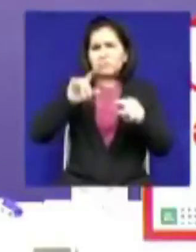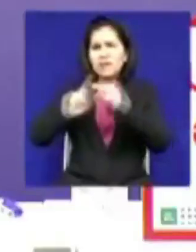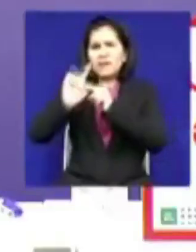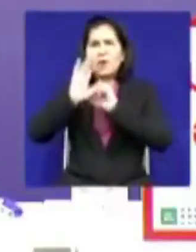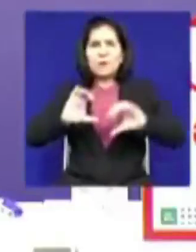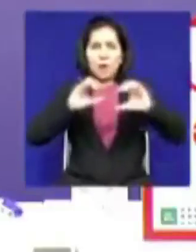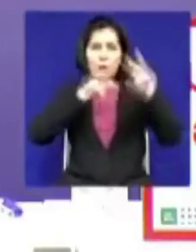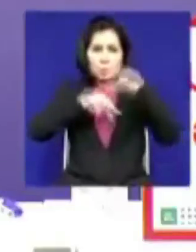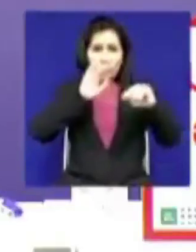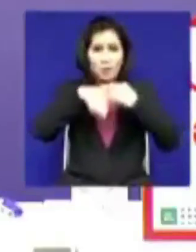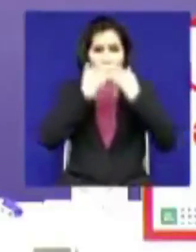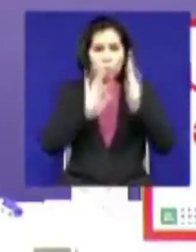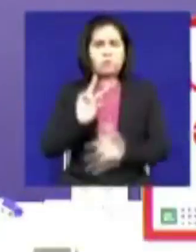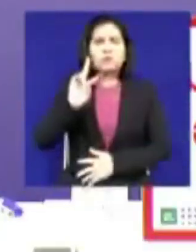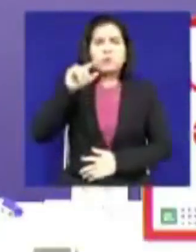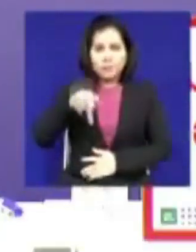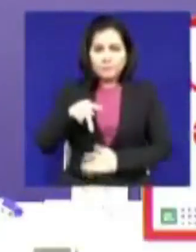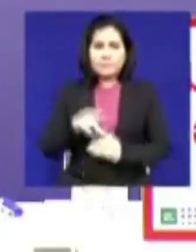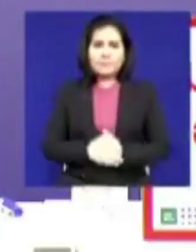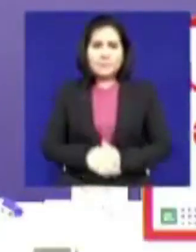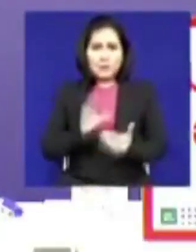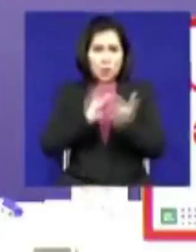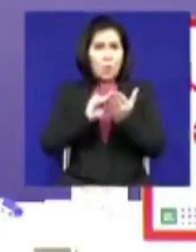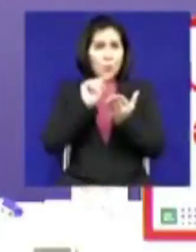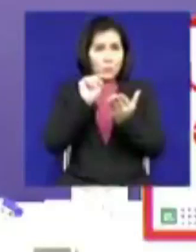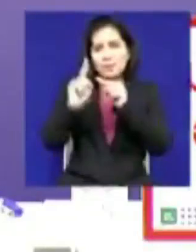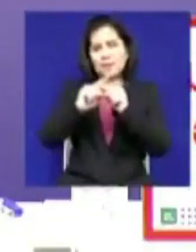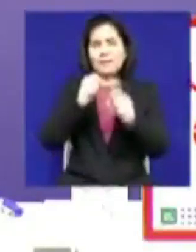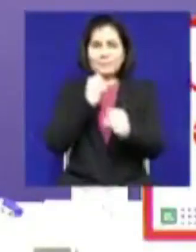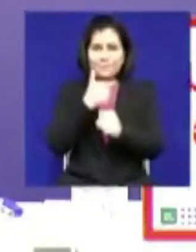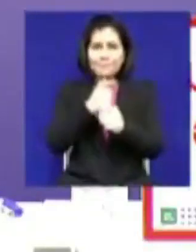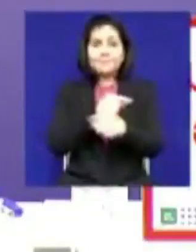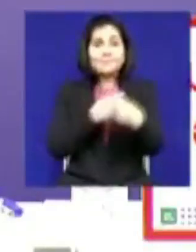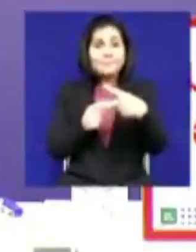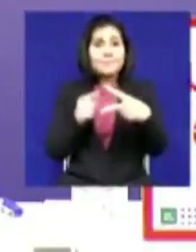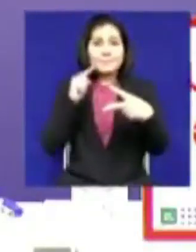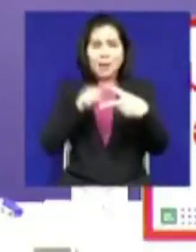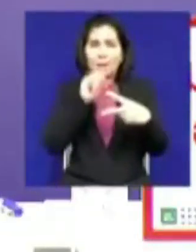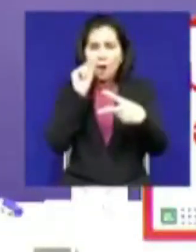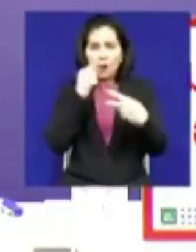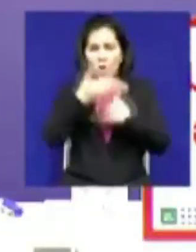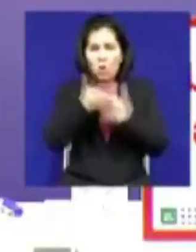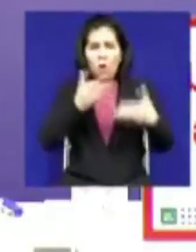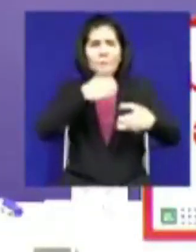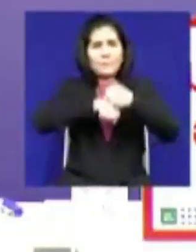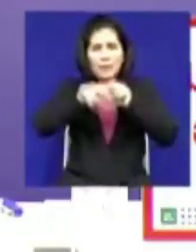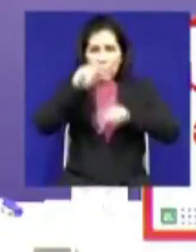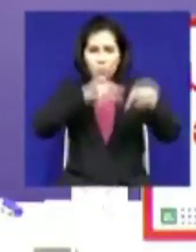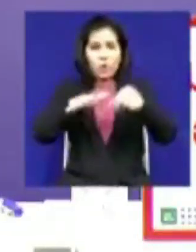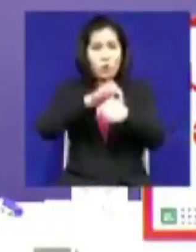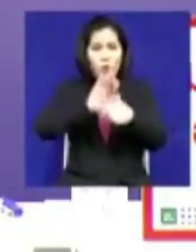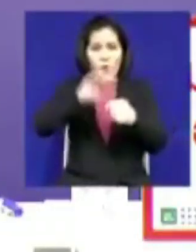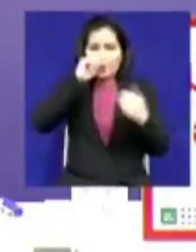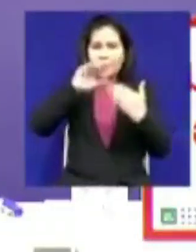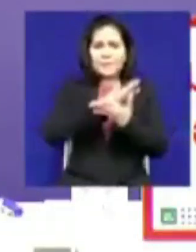12เขตสุขภาพทั่วประเทศรองรับความสามารถในการตรวจสูงสุดได้ 20,000 ตัวอย่างต่อวันคือแบ่งเป็น